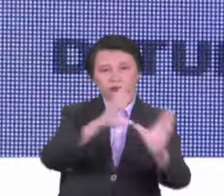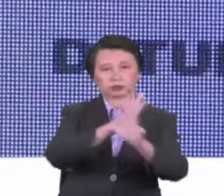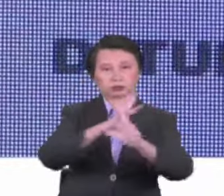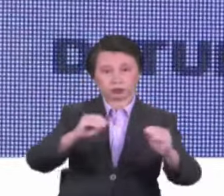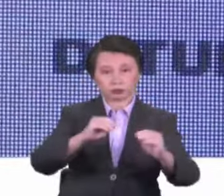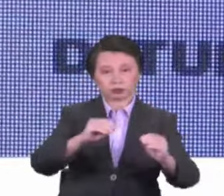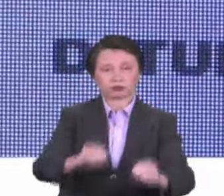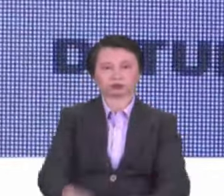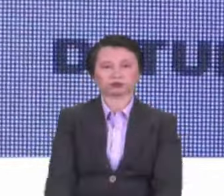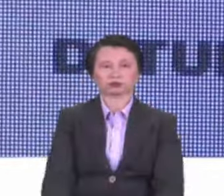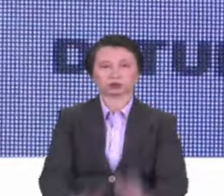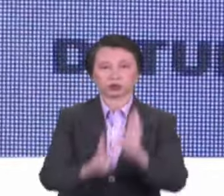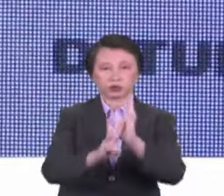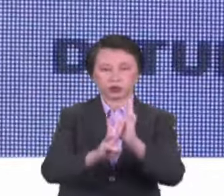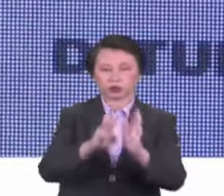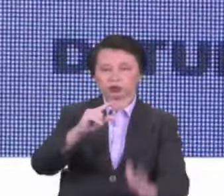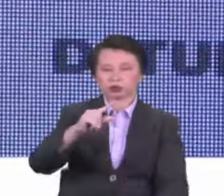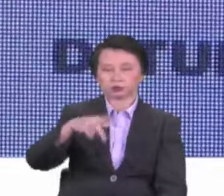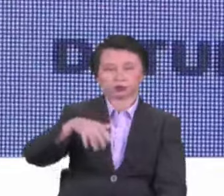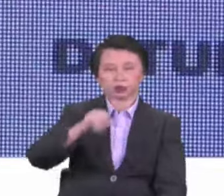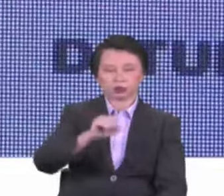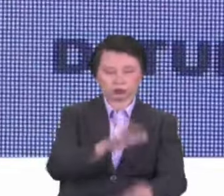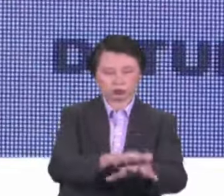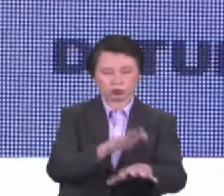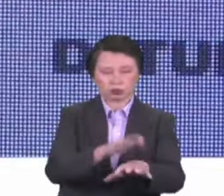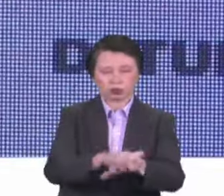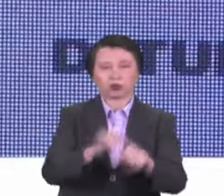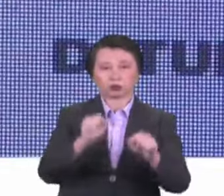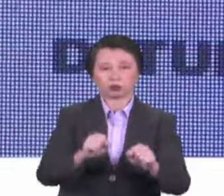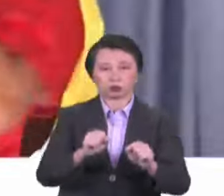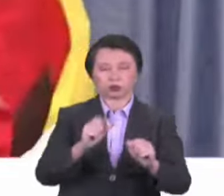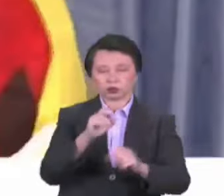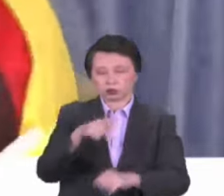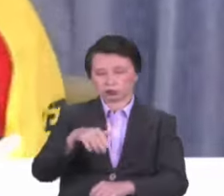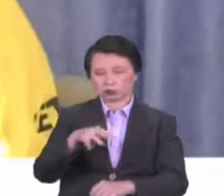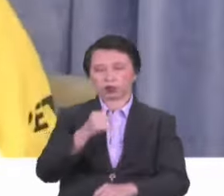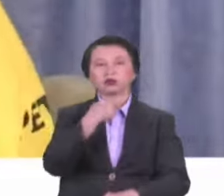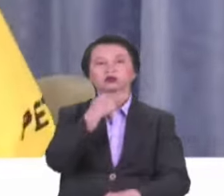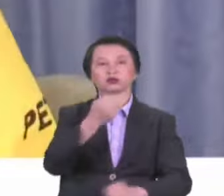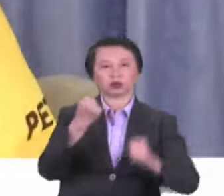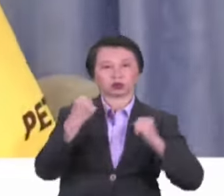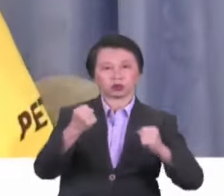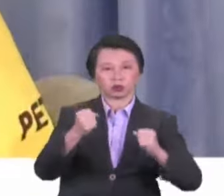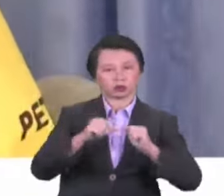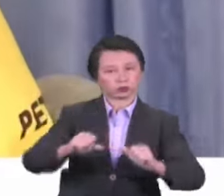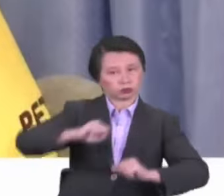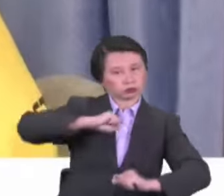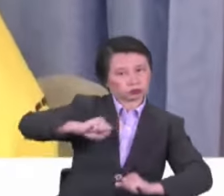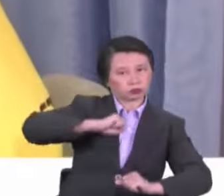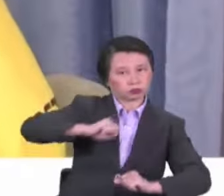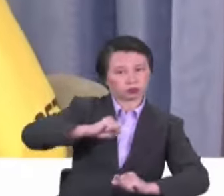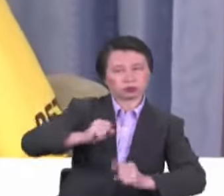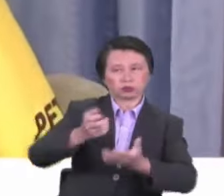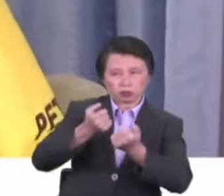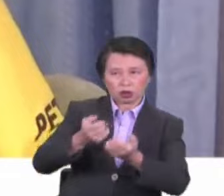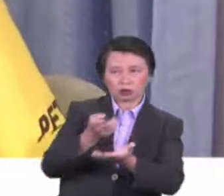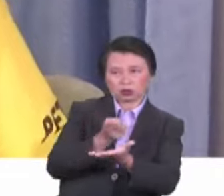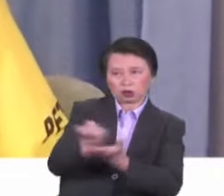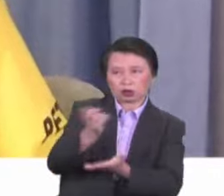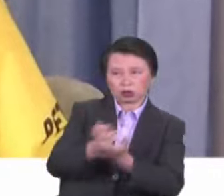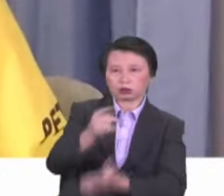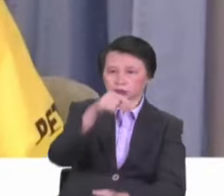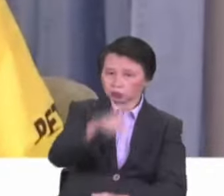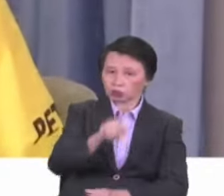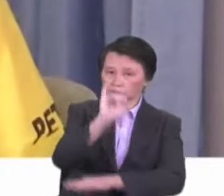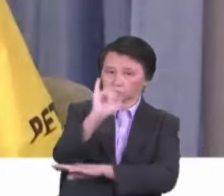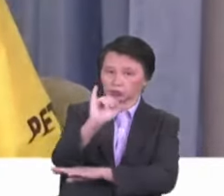Sarawak. Tambah beliau, wakil GPS yang ramai juga akan membolehkan Sarawak mempunyai suara yang kuat untuk terus berjuang menuntut hak-hak yang termaktub